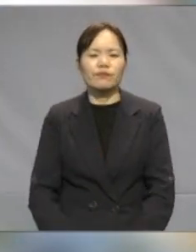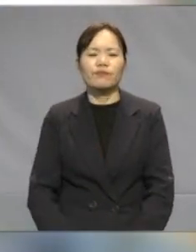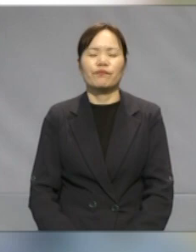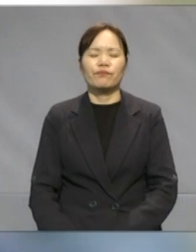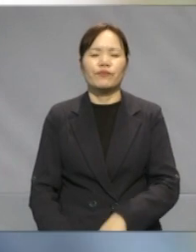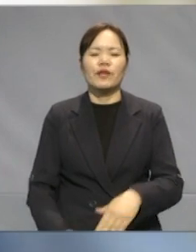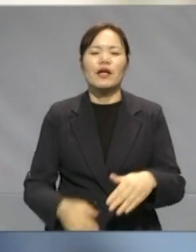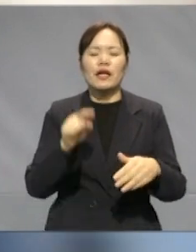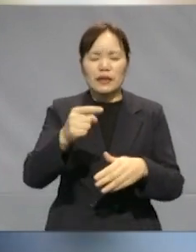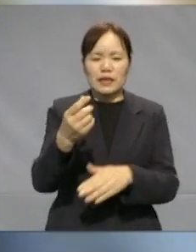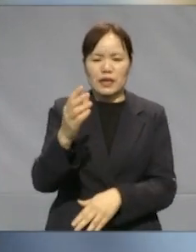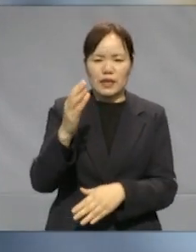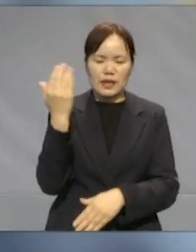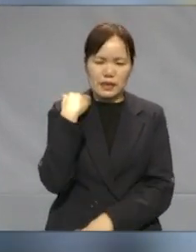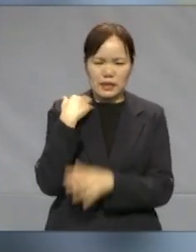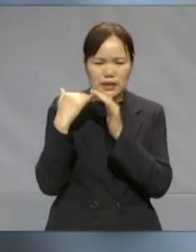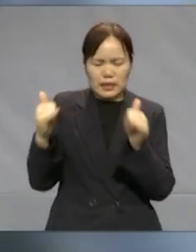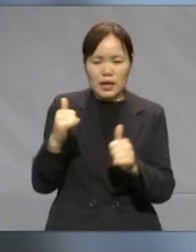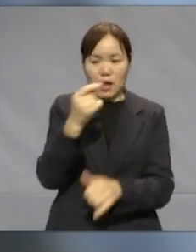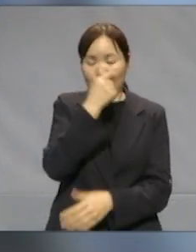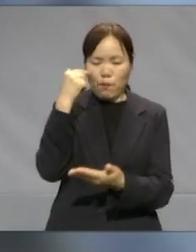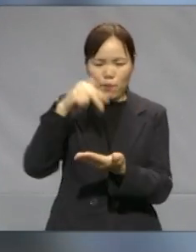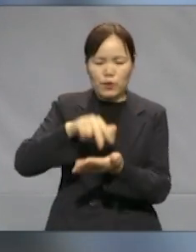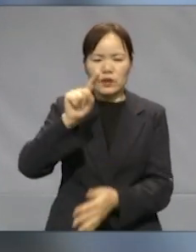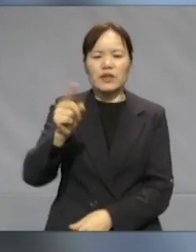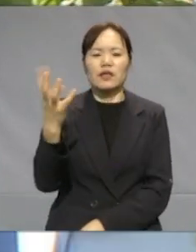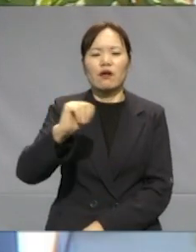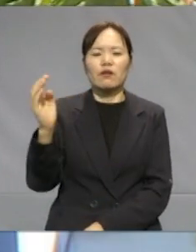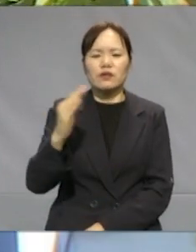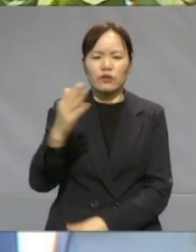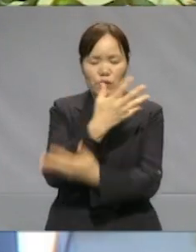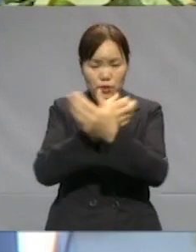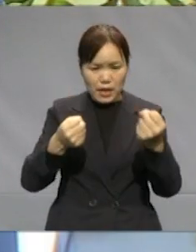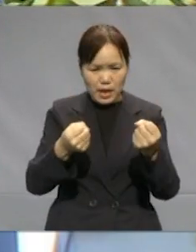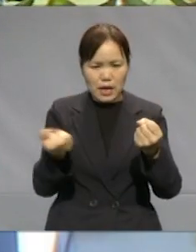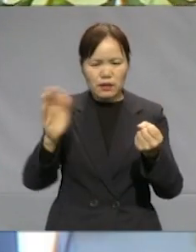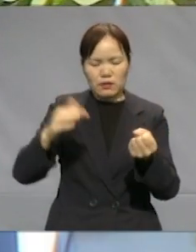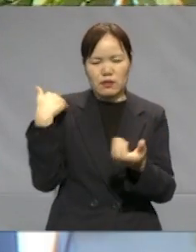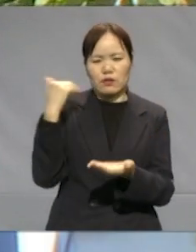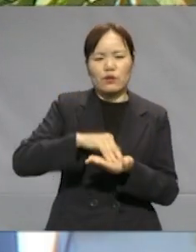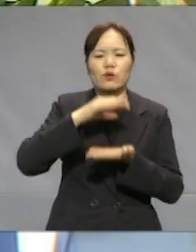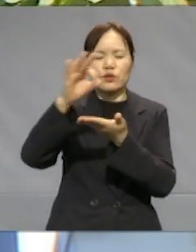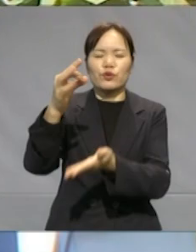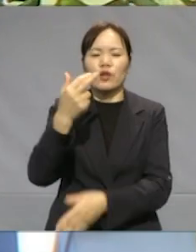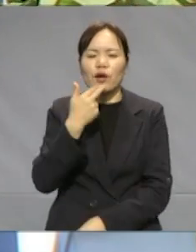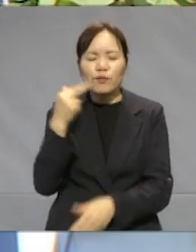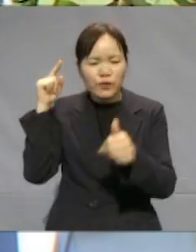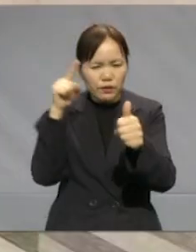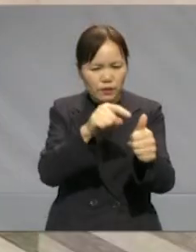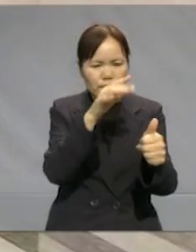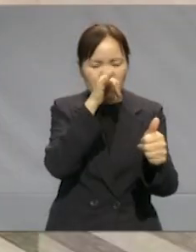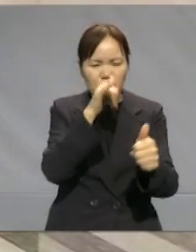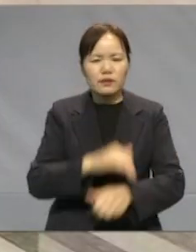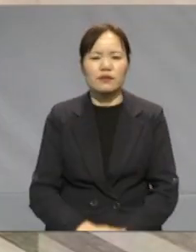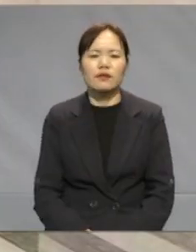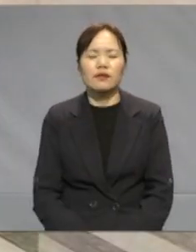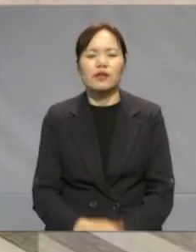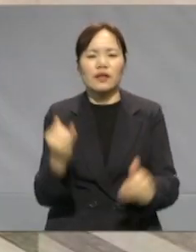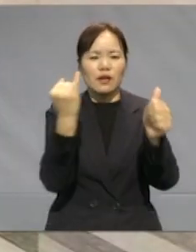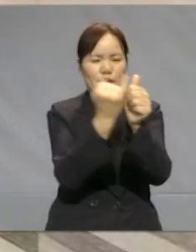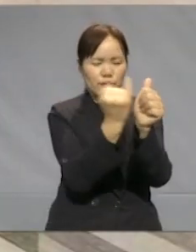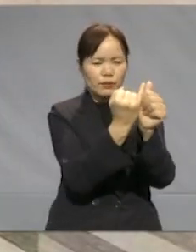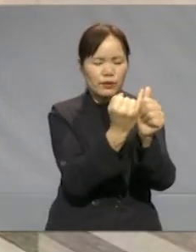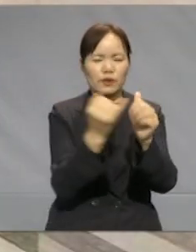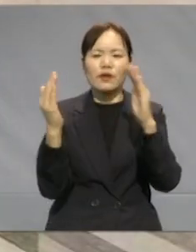이들은 임차인들과 보증금 1억 원 안팎의 임대차 계약을 맺었지만 이를 돌려주지 않은 혐의를 받고 있습니다. 정 씨